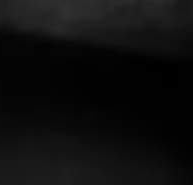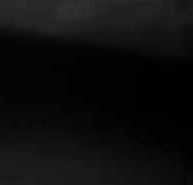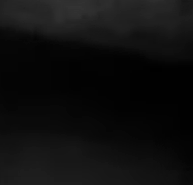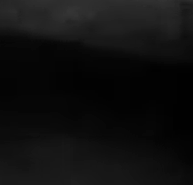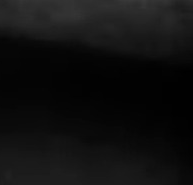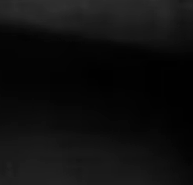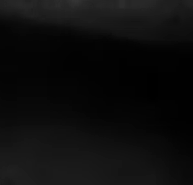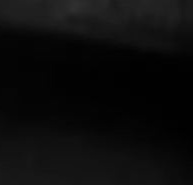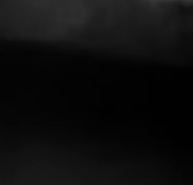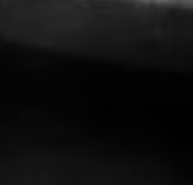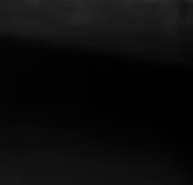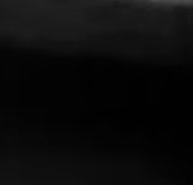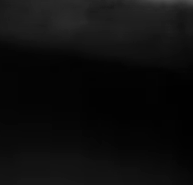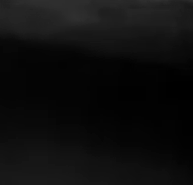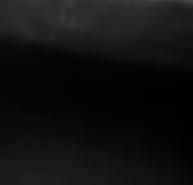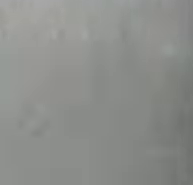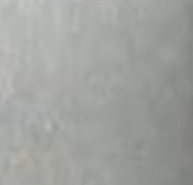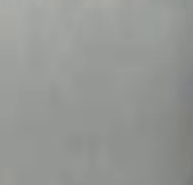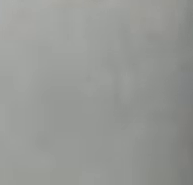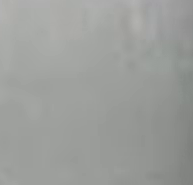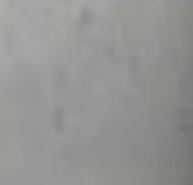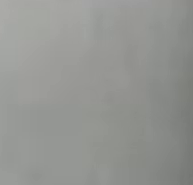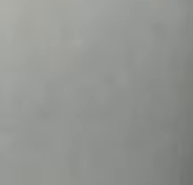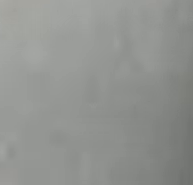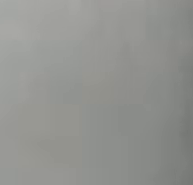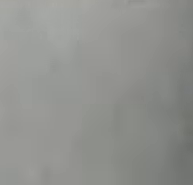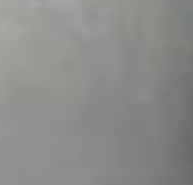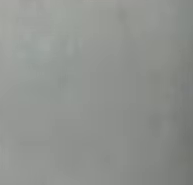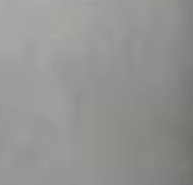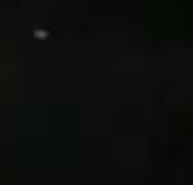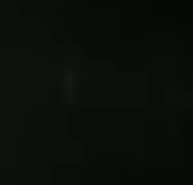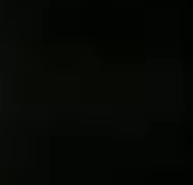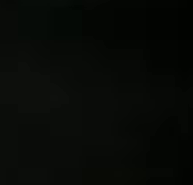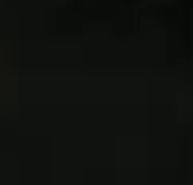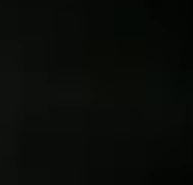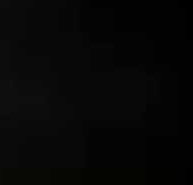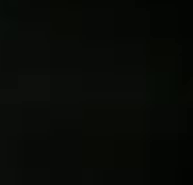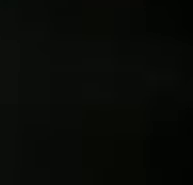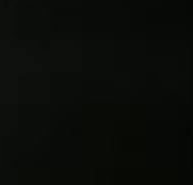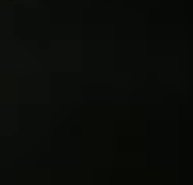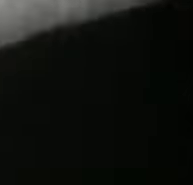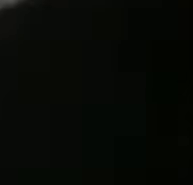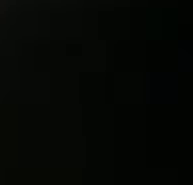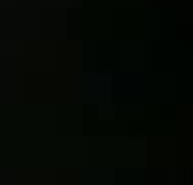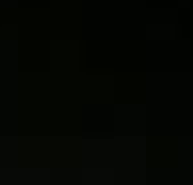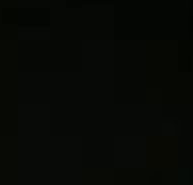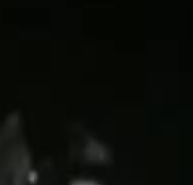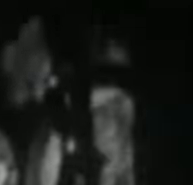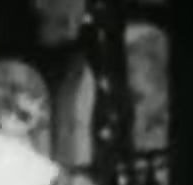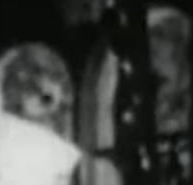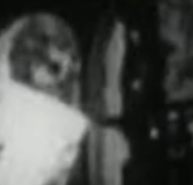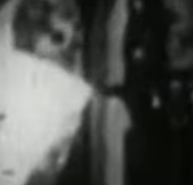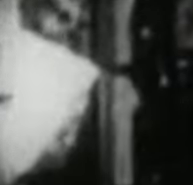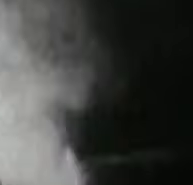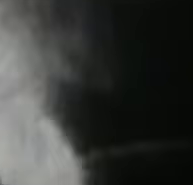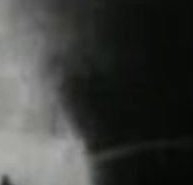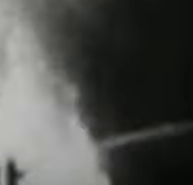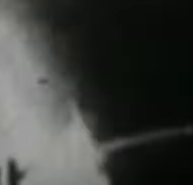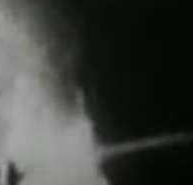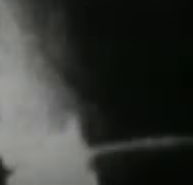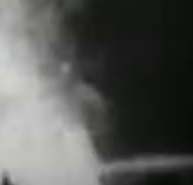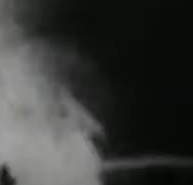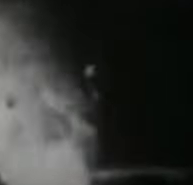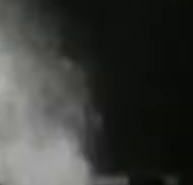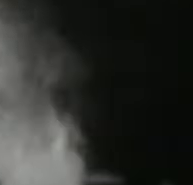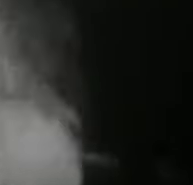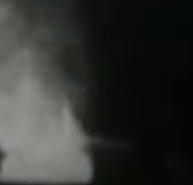Tochter Johanna und Sohn Fritz wandern in die USA aus, kurz vor der sogenannten Reichskristallnacht.